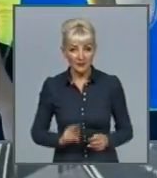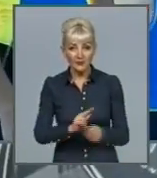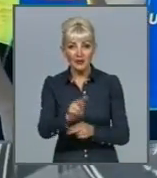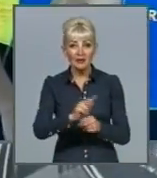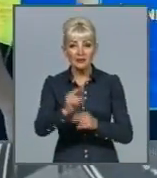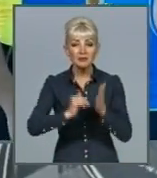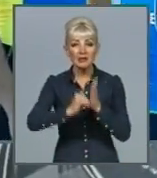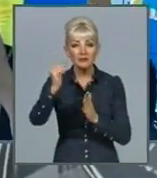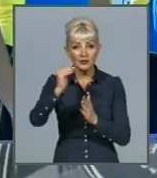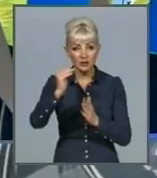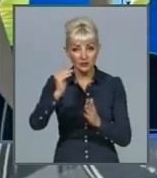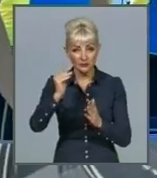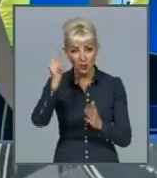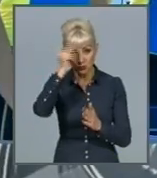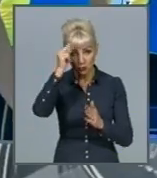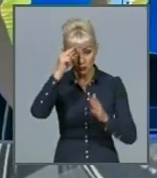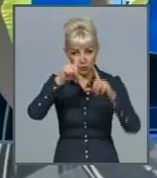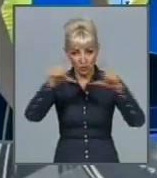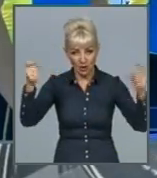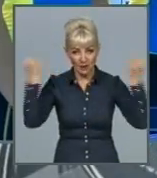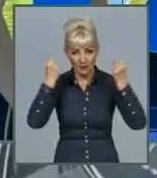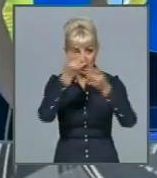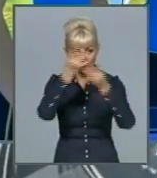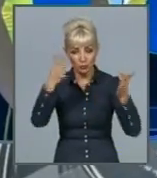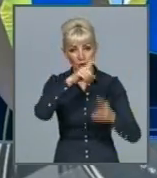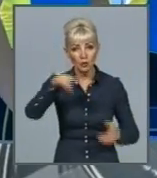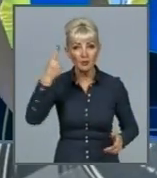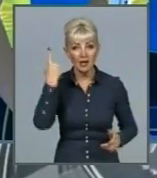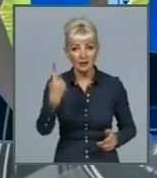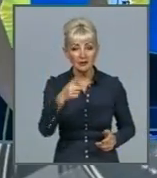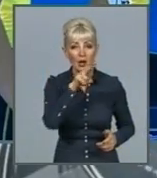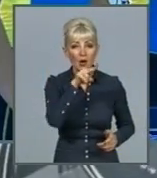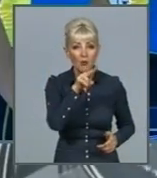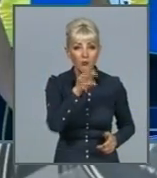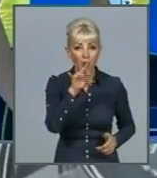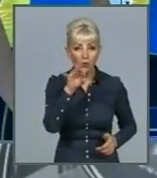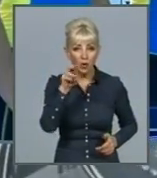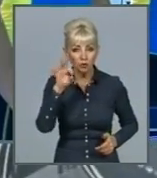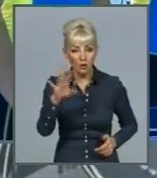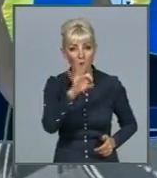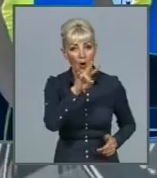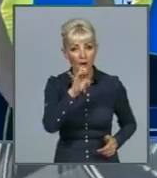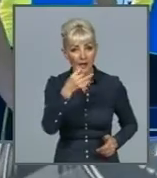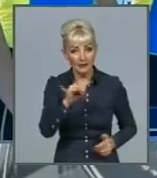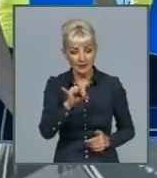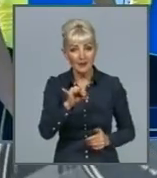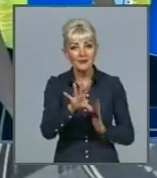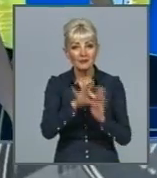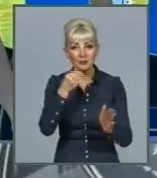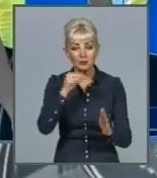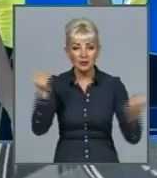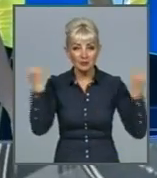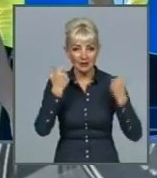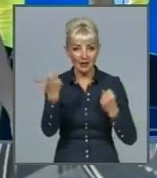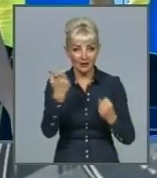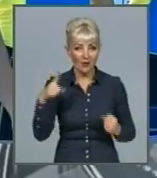Воспитанники Высшего училища физической культуры номер 1 Павел Болотов и Никита Олейник признаны лучшими спортсменами Харьковской области в